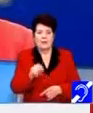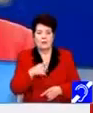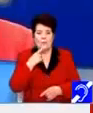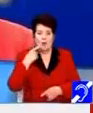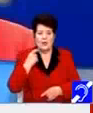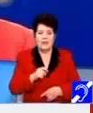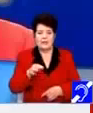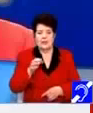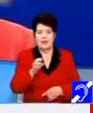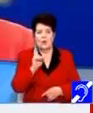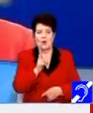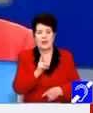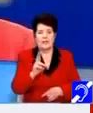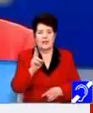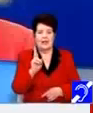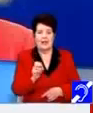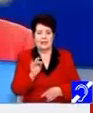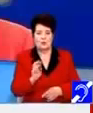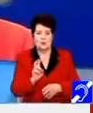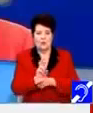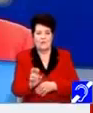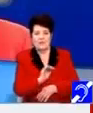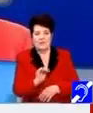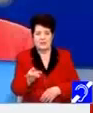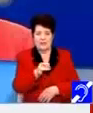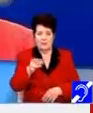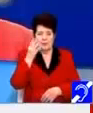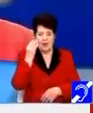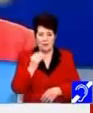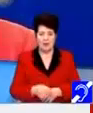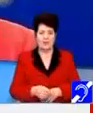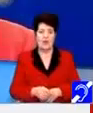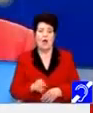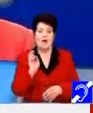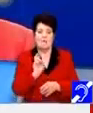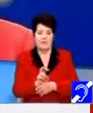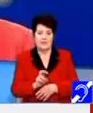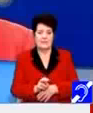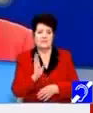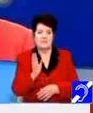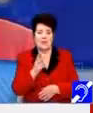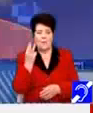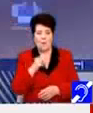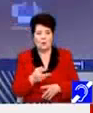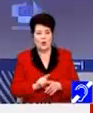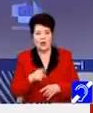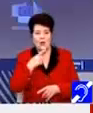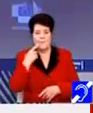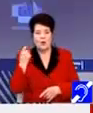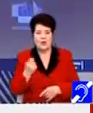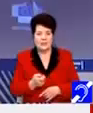Politică Regională, Corina Crețu, va efectua o vizită oficială în Republica Moldova. Vizita se va concentra pe modul în care politica